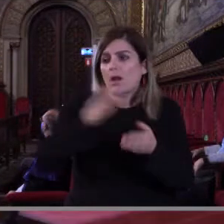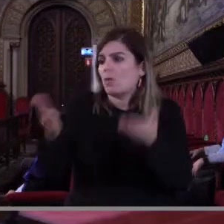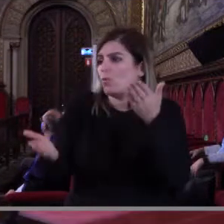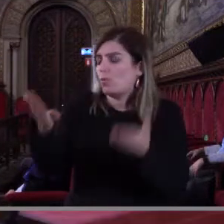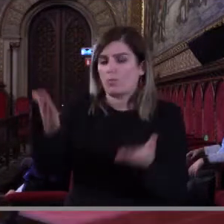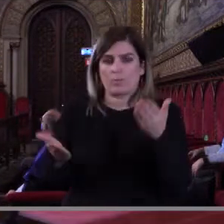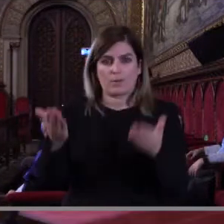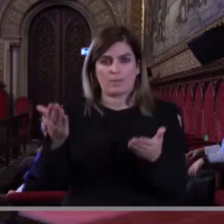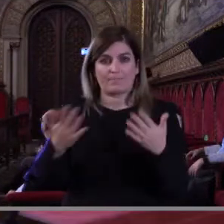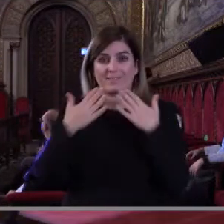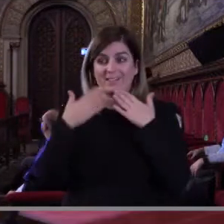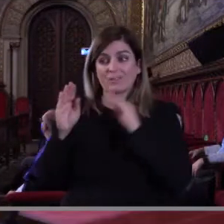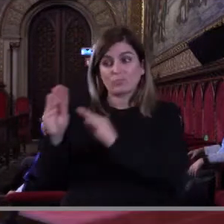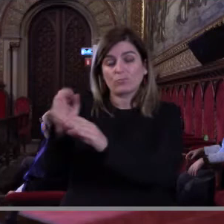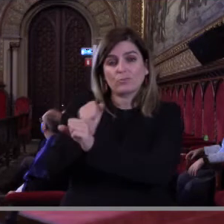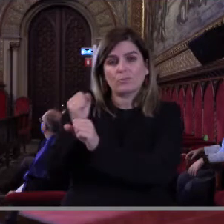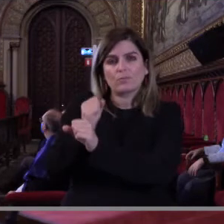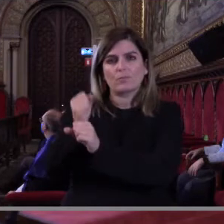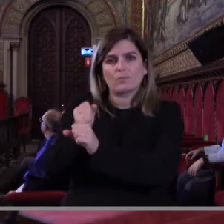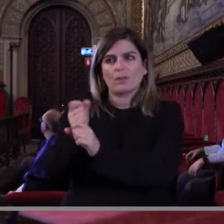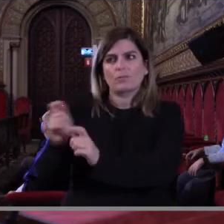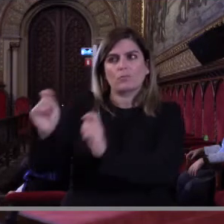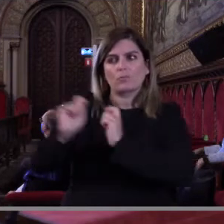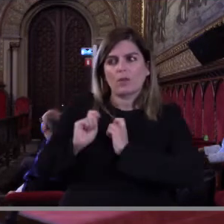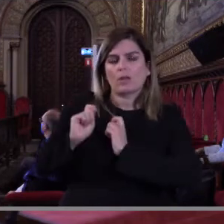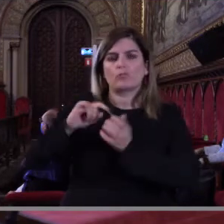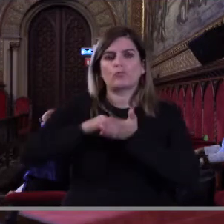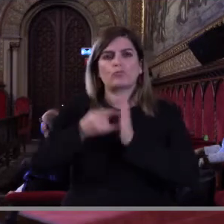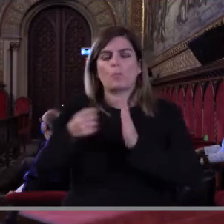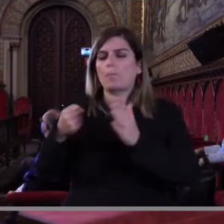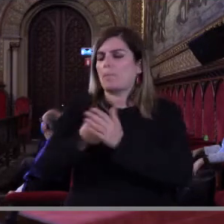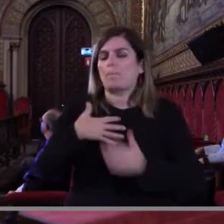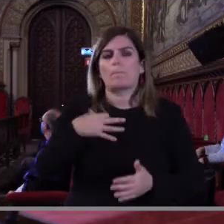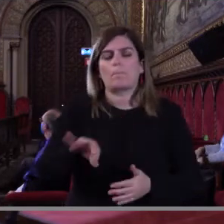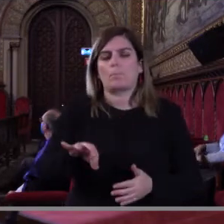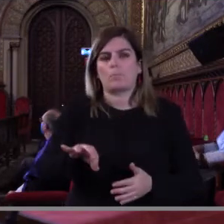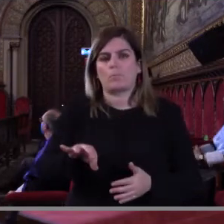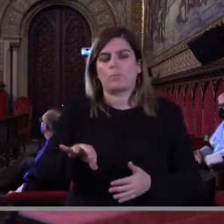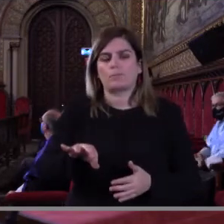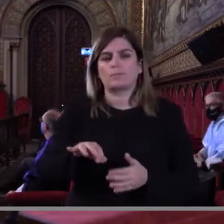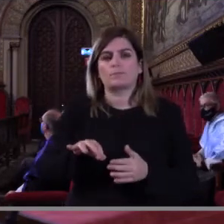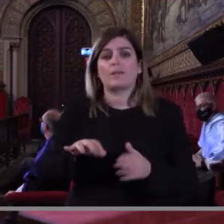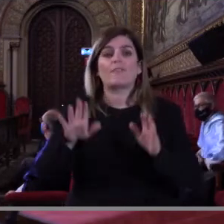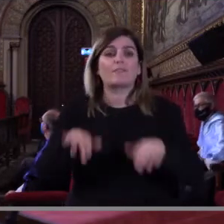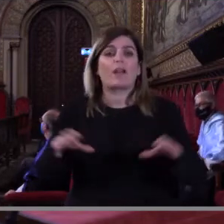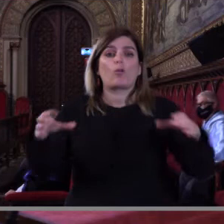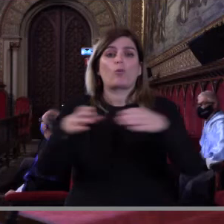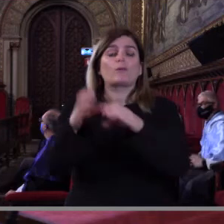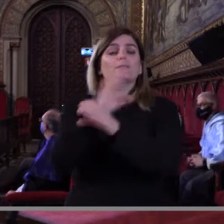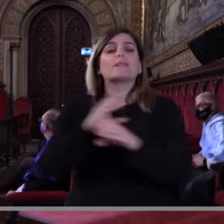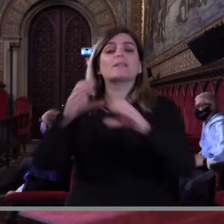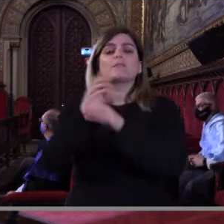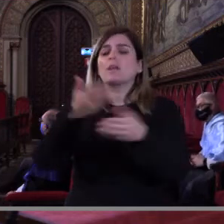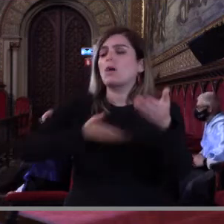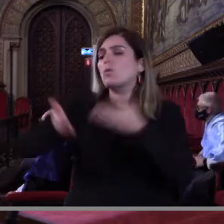heu ajudat a aproximar-nos de forma racional a la millor solució disponible en cada moment i com la comunitat científica ha